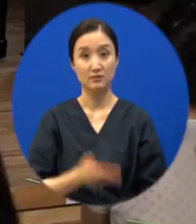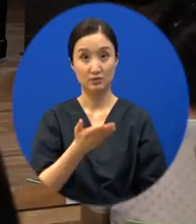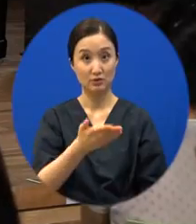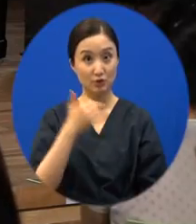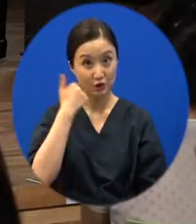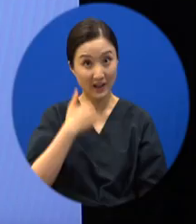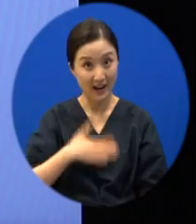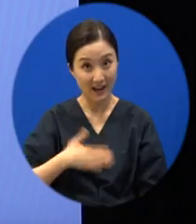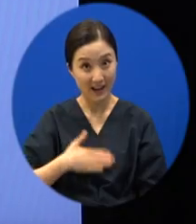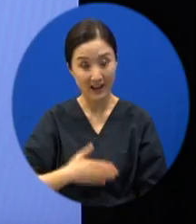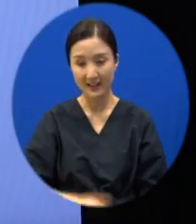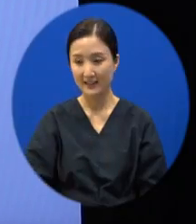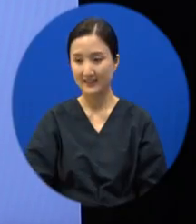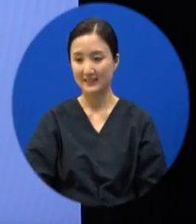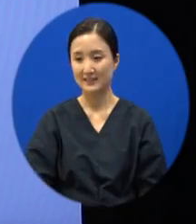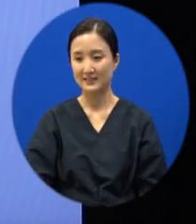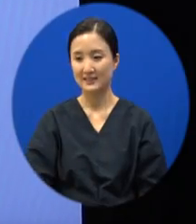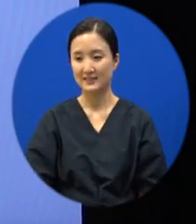혹시 누군지 아세요?